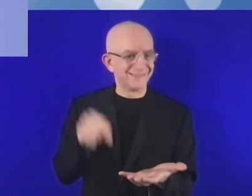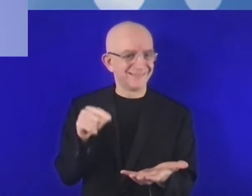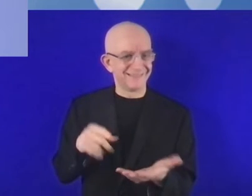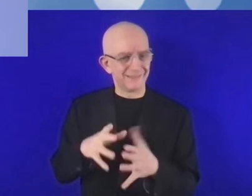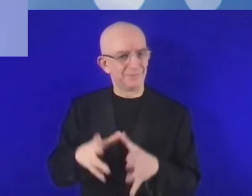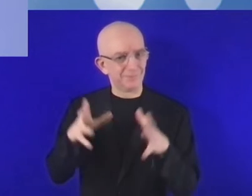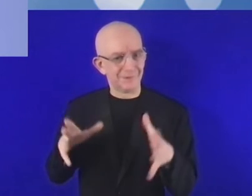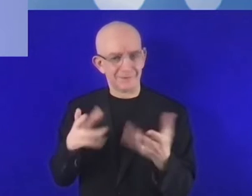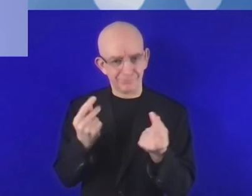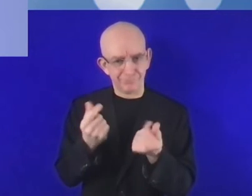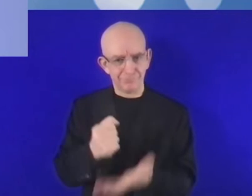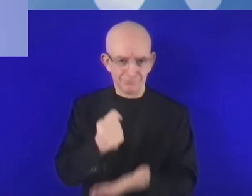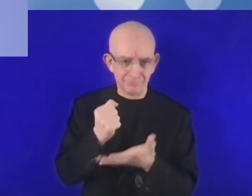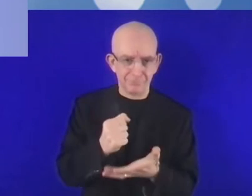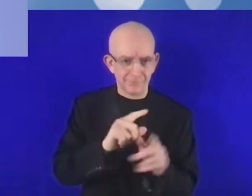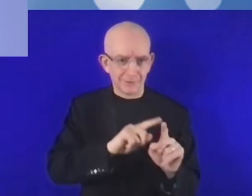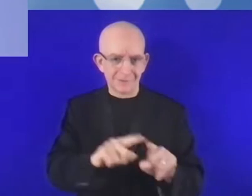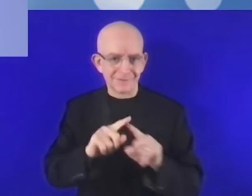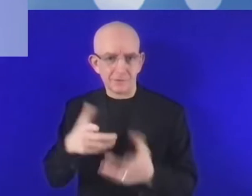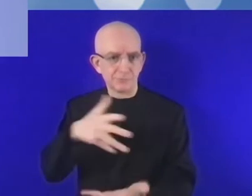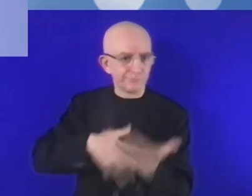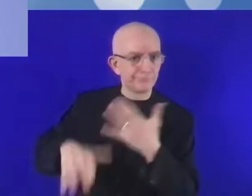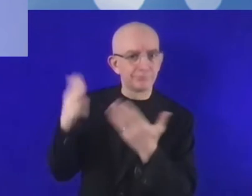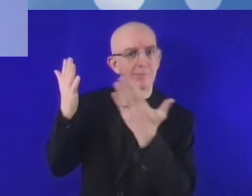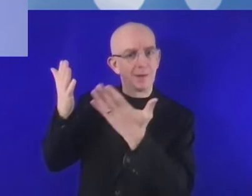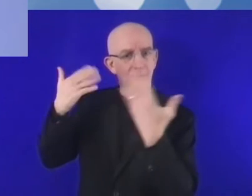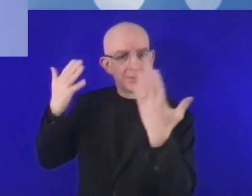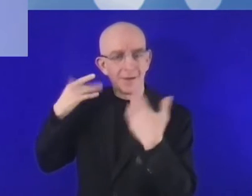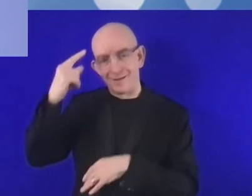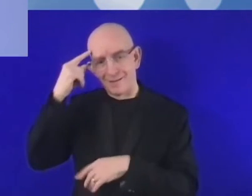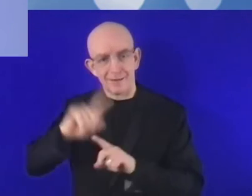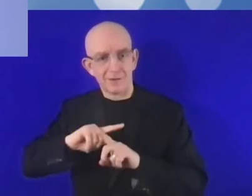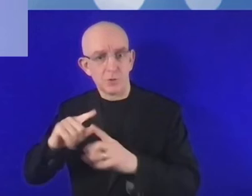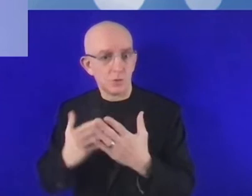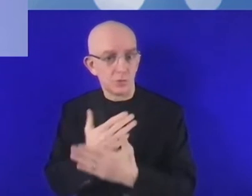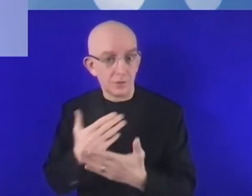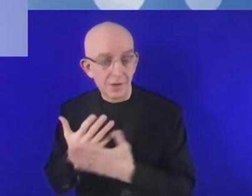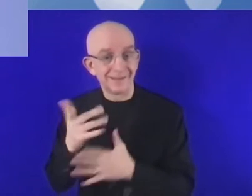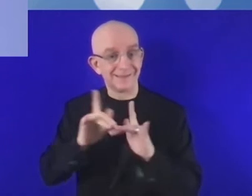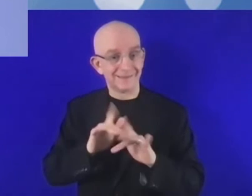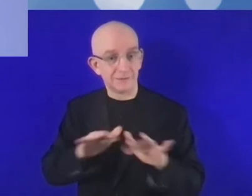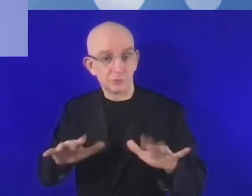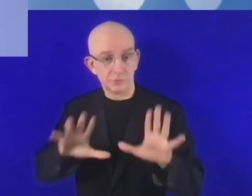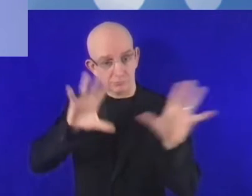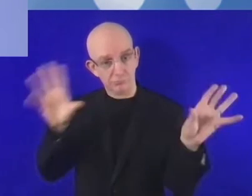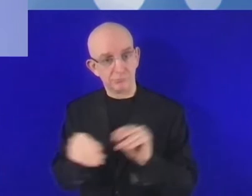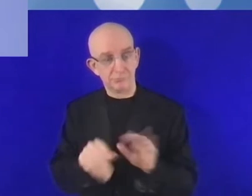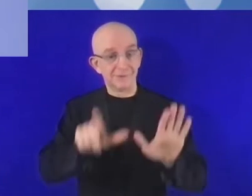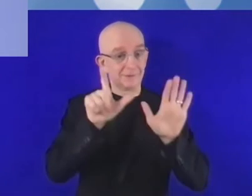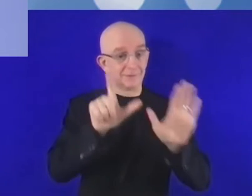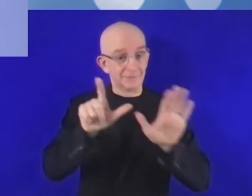для инновации, для смягчения изменения климата и для